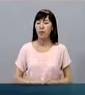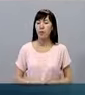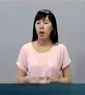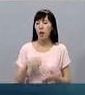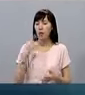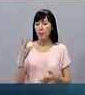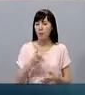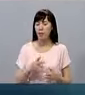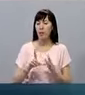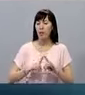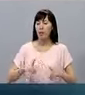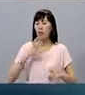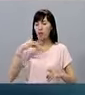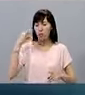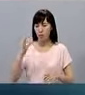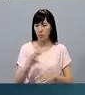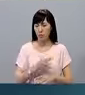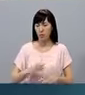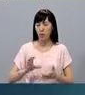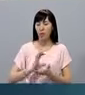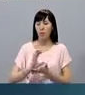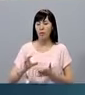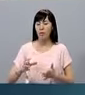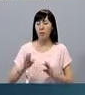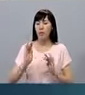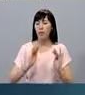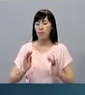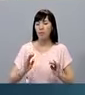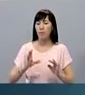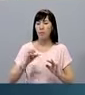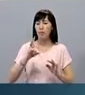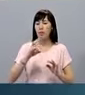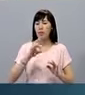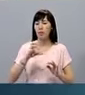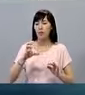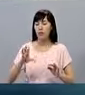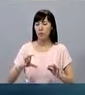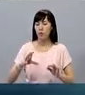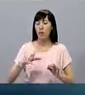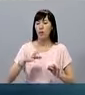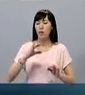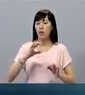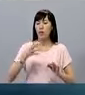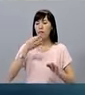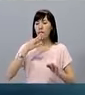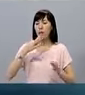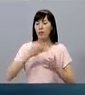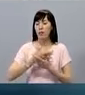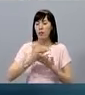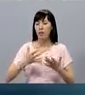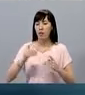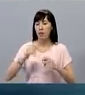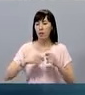отметить что в основном южно-казахстанская область экспортирует трансформаторы насоса удобрения и строительные материалы фармацевтические препараты ковры и ковровые